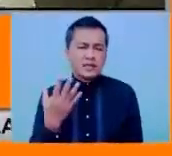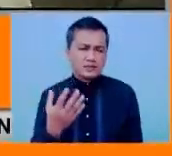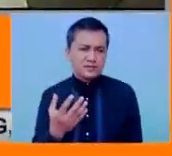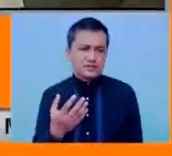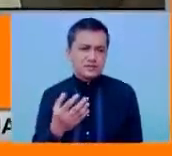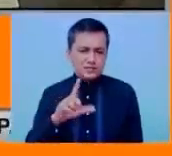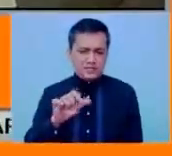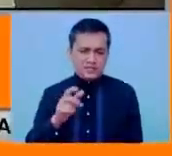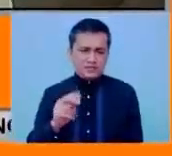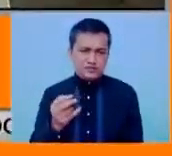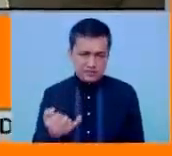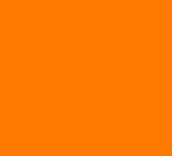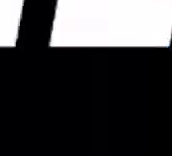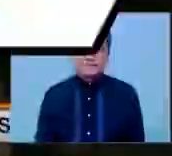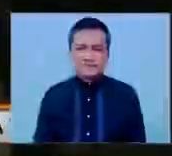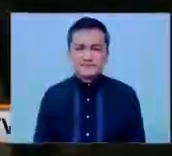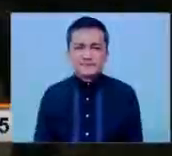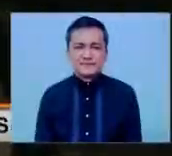lechon ngayon?